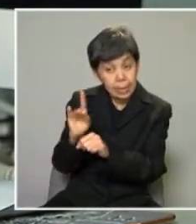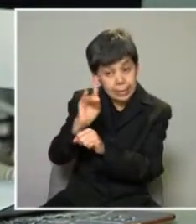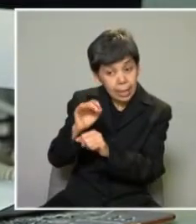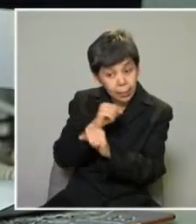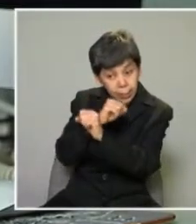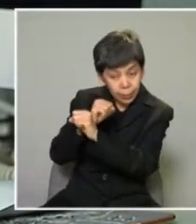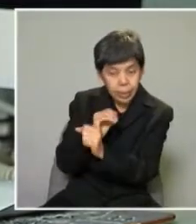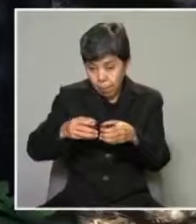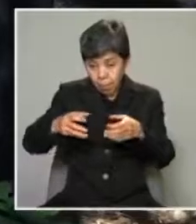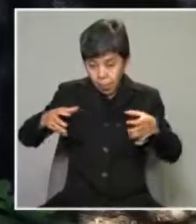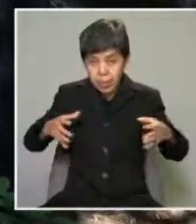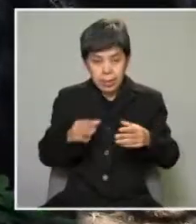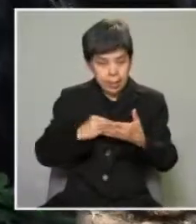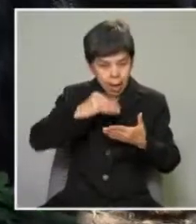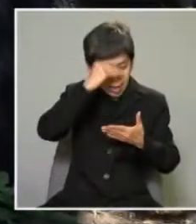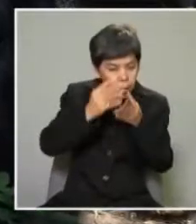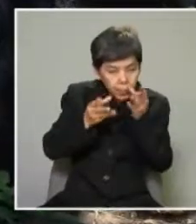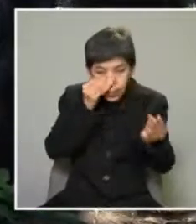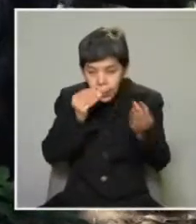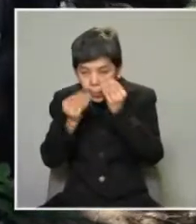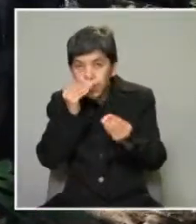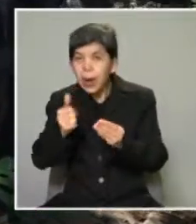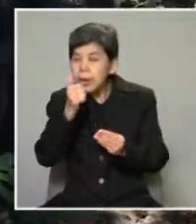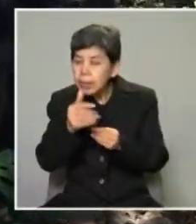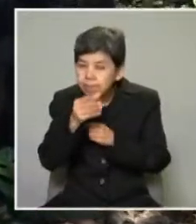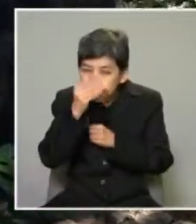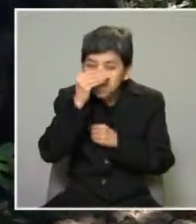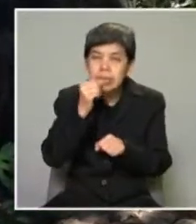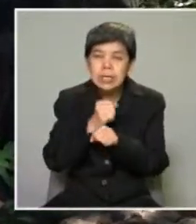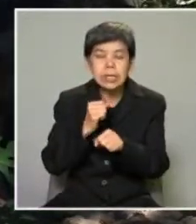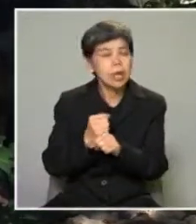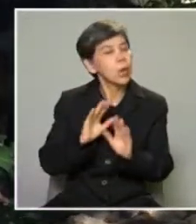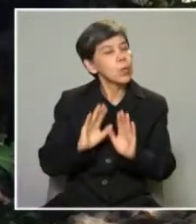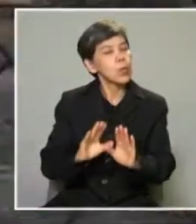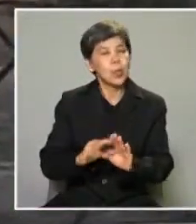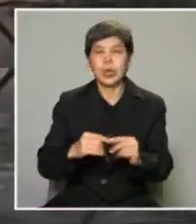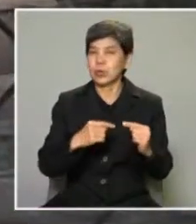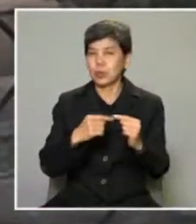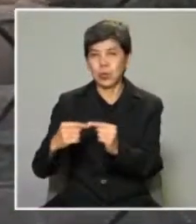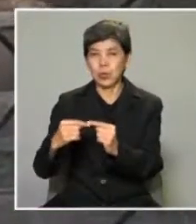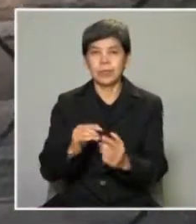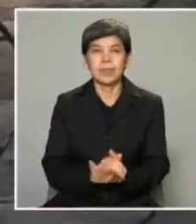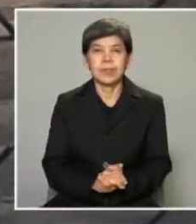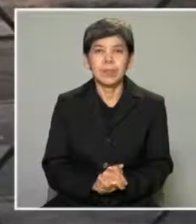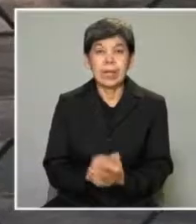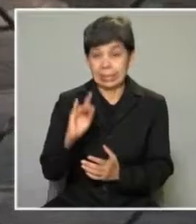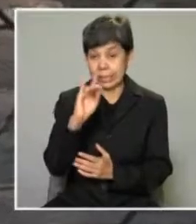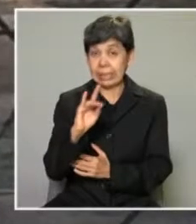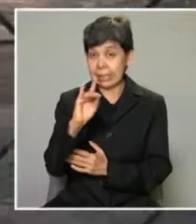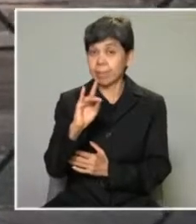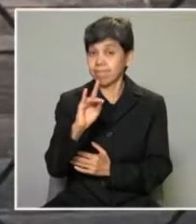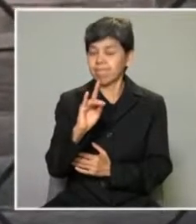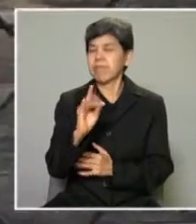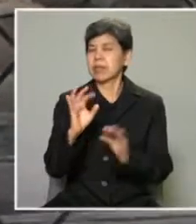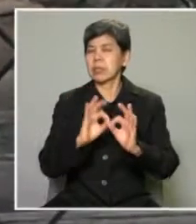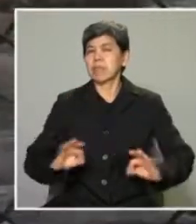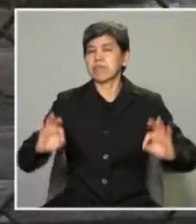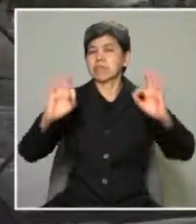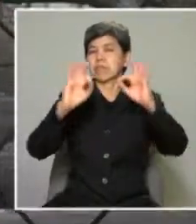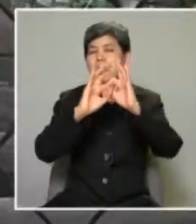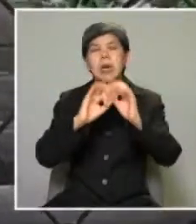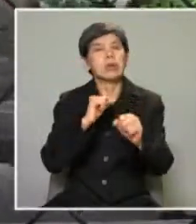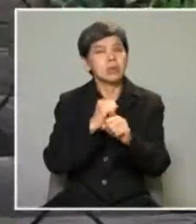สรรค์บางคนอาจจะสามารถจะทำวิดีโอเล็กๆขึ้นมาหรือแม้กระทั่งบริจาคเงิน